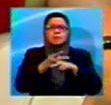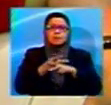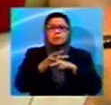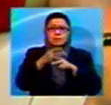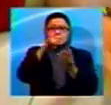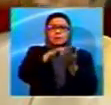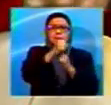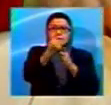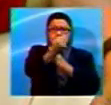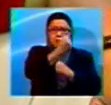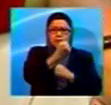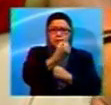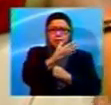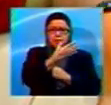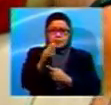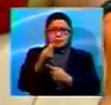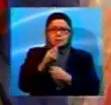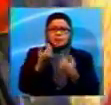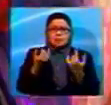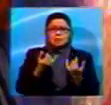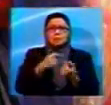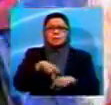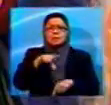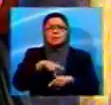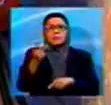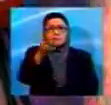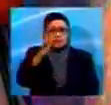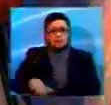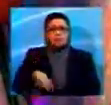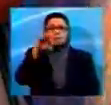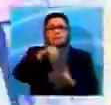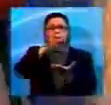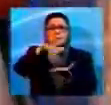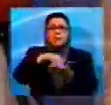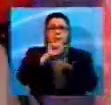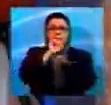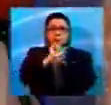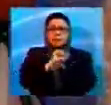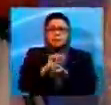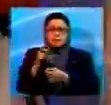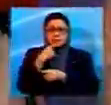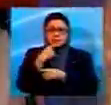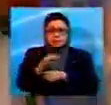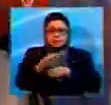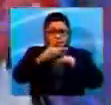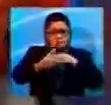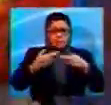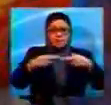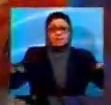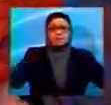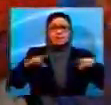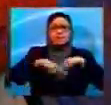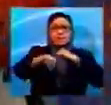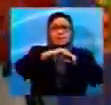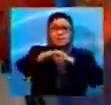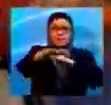dia dalam pusat tahanan tu beliau menyatakan perkara itu selepas merasmikan kempen Derma darah anjuran pusat tabung